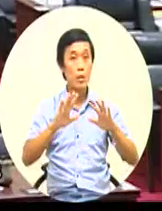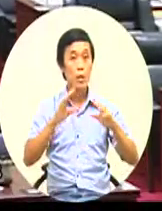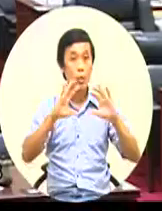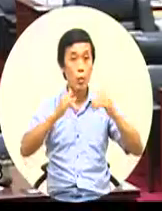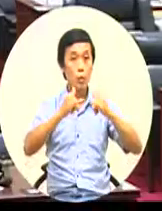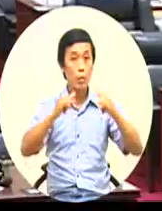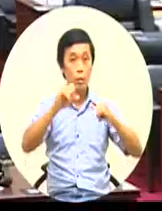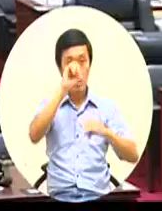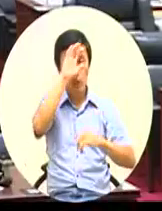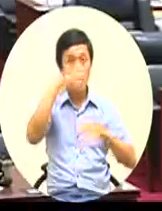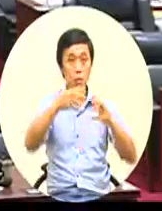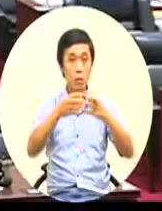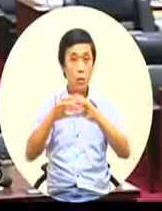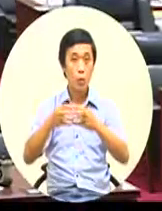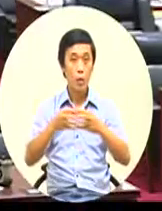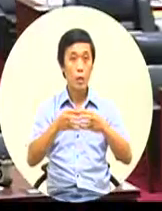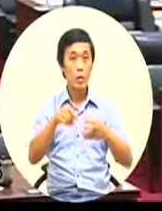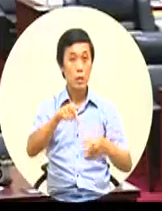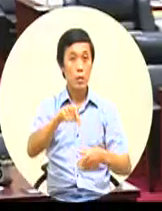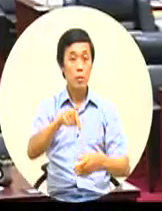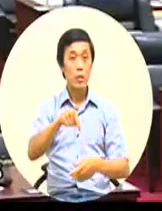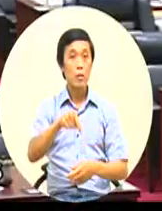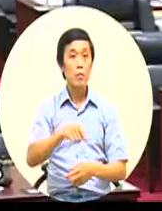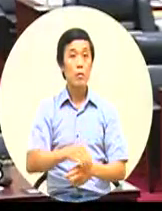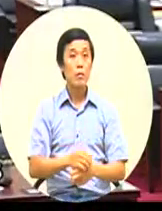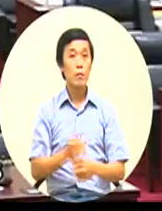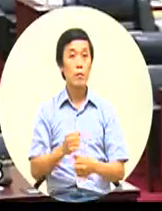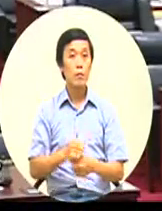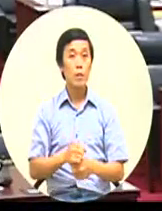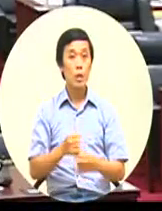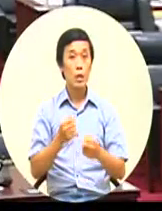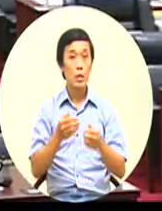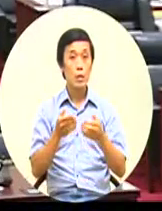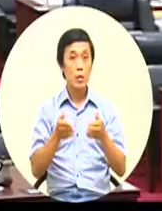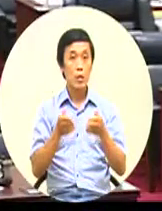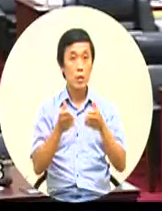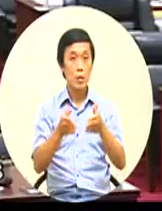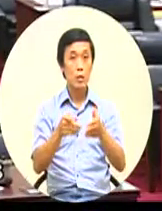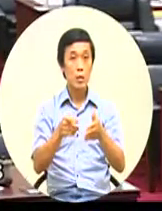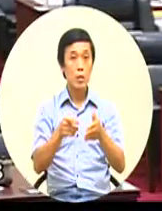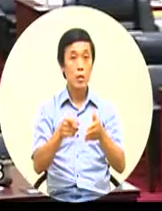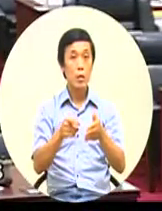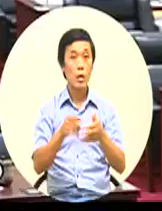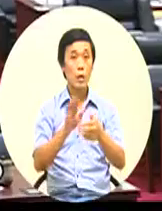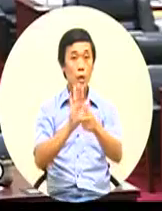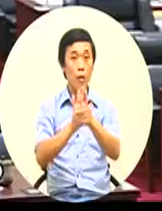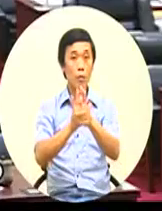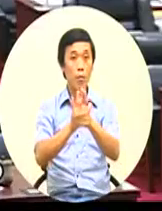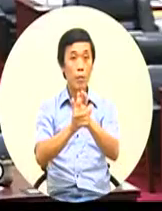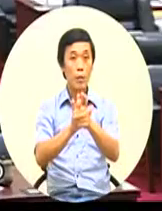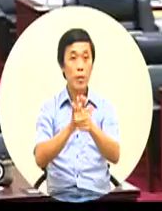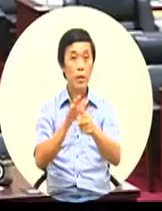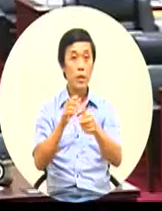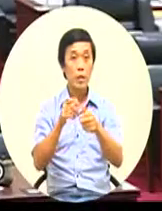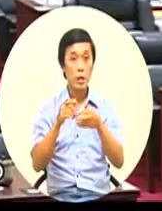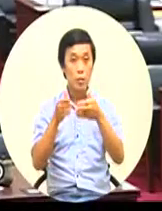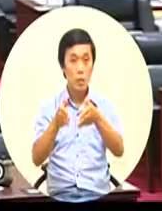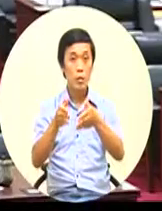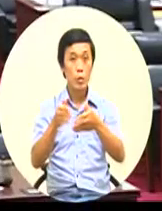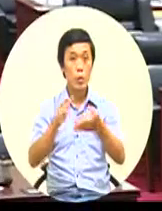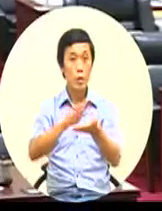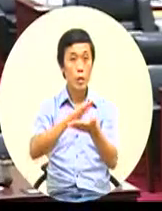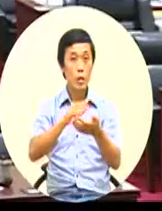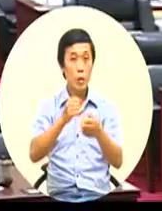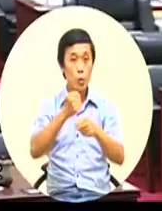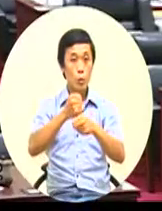遮要来甲咱救灾第一线的清洁队，所有的清洁人